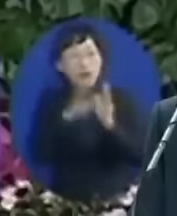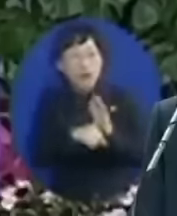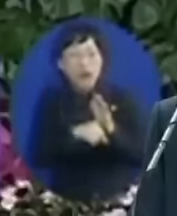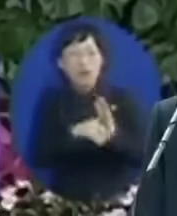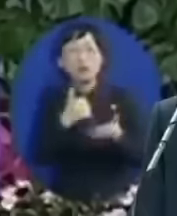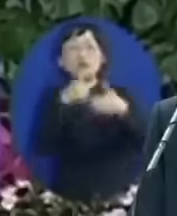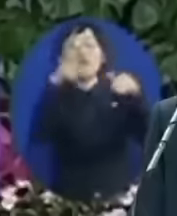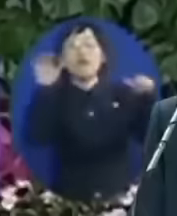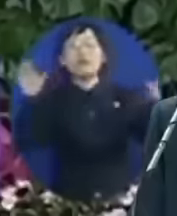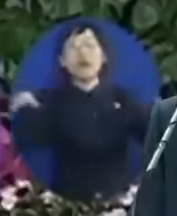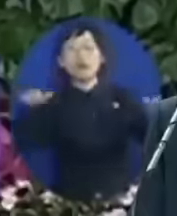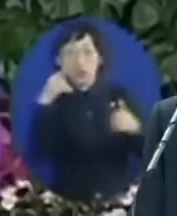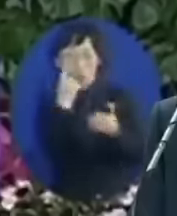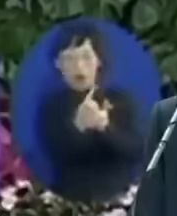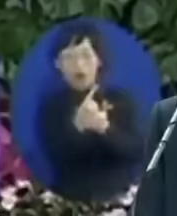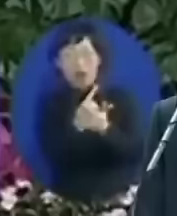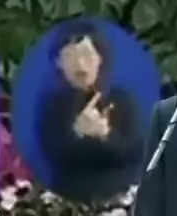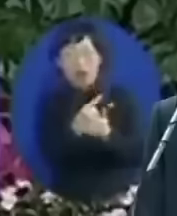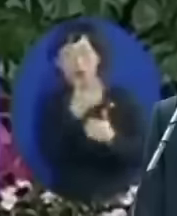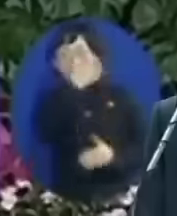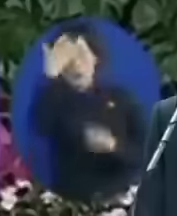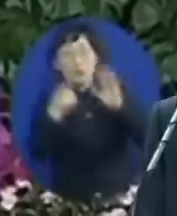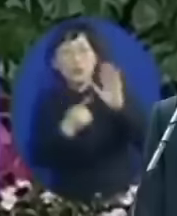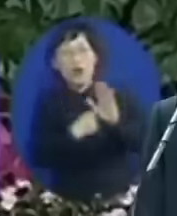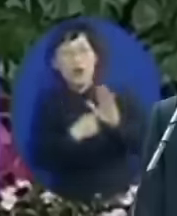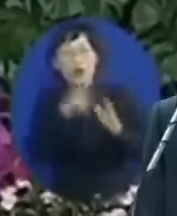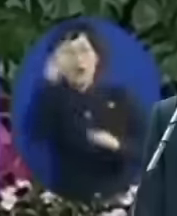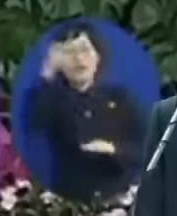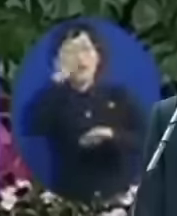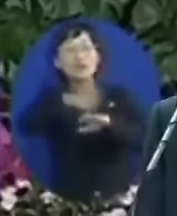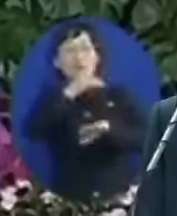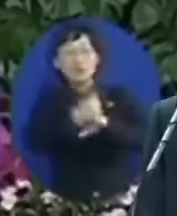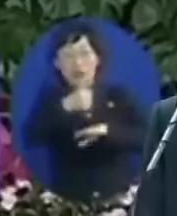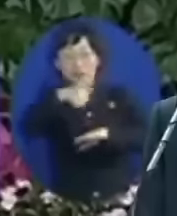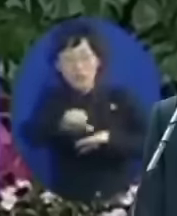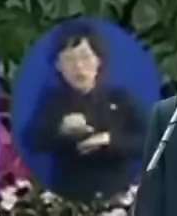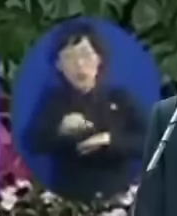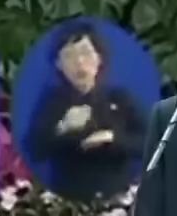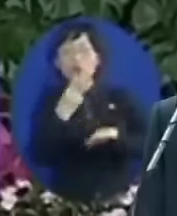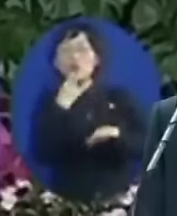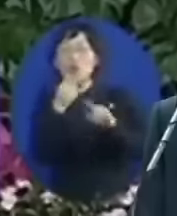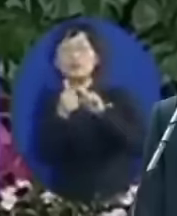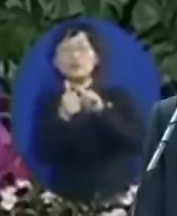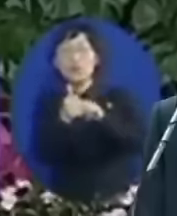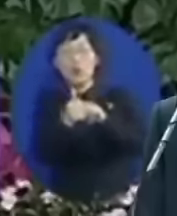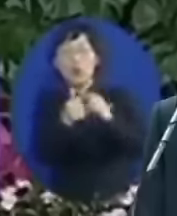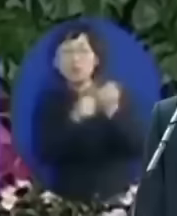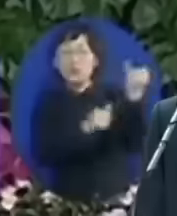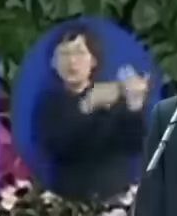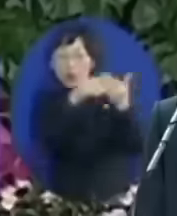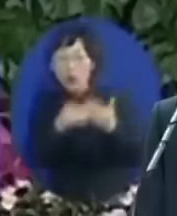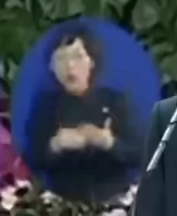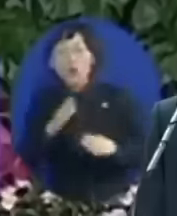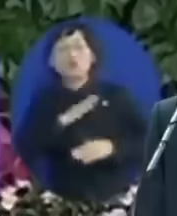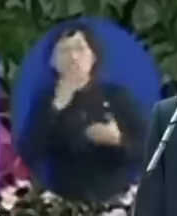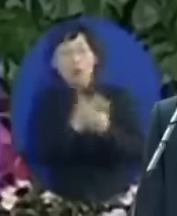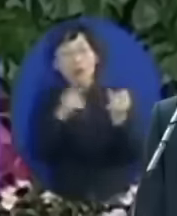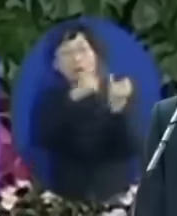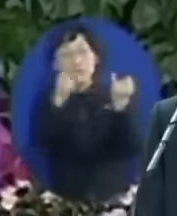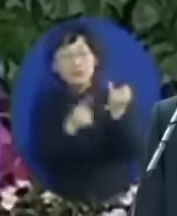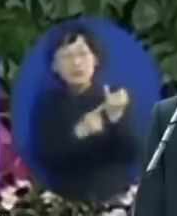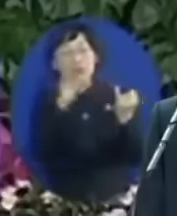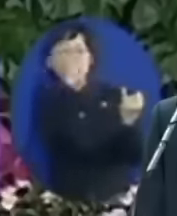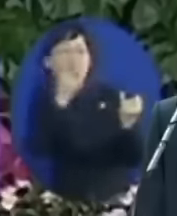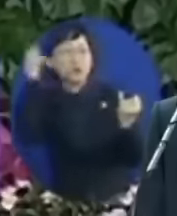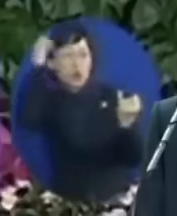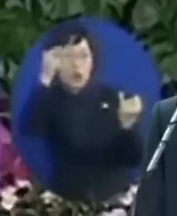사자가 현몽하여 이르되 다윗의 자손 요셉아 내 아내 마리아 데려오기를 무서워하지 말라. 그에게 잉태된 자는 성령으로 된